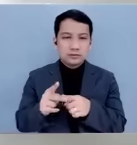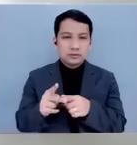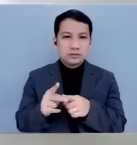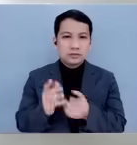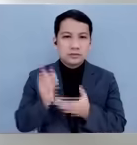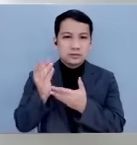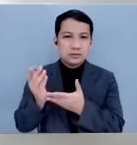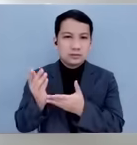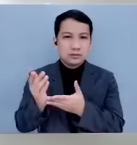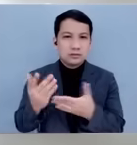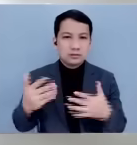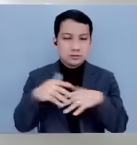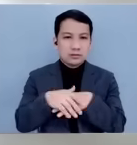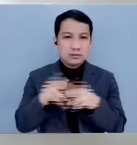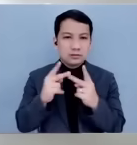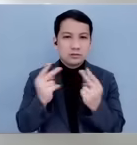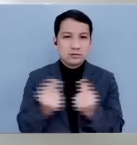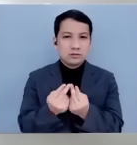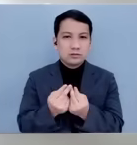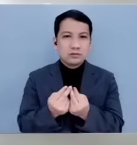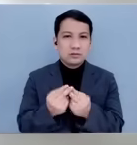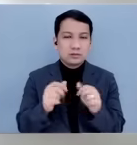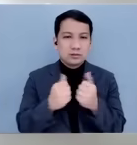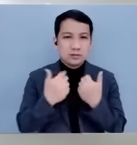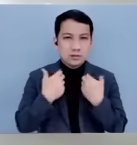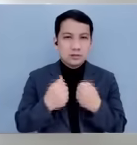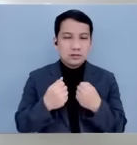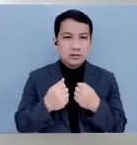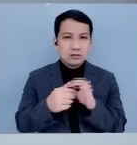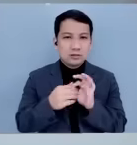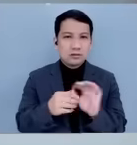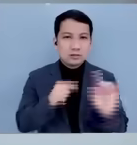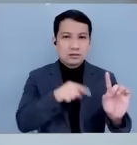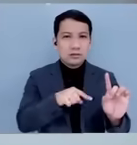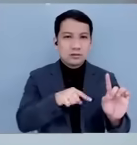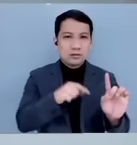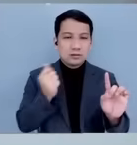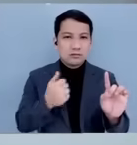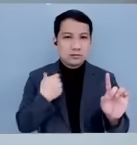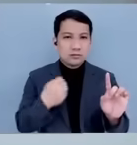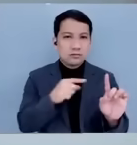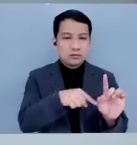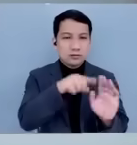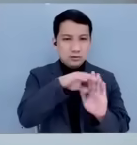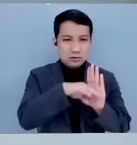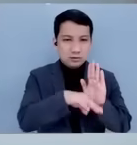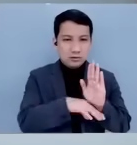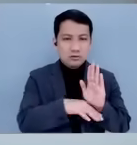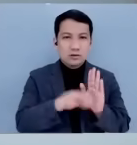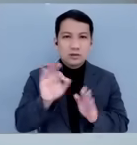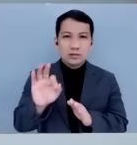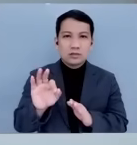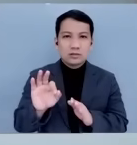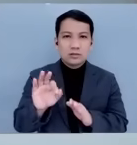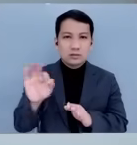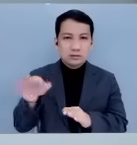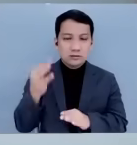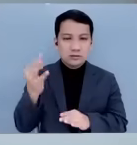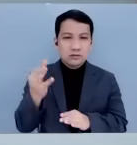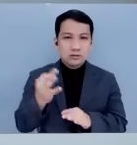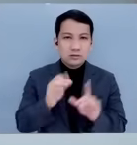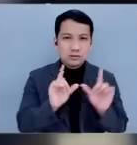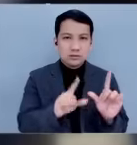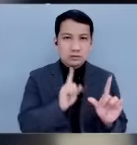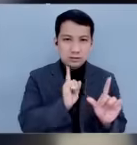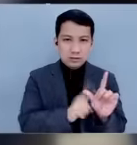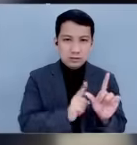joint position paper ng Alliance of Health Workers laban kay Badoy. Nakadetalye rito ang nasa 9 beses na pangre-rentag umano ni